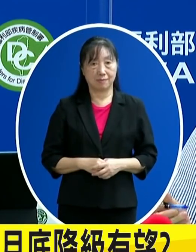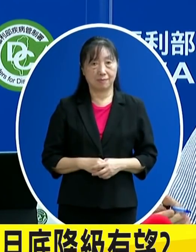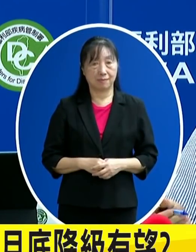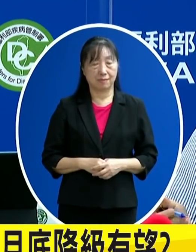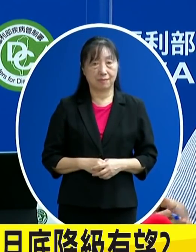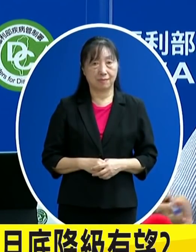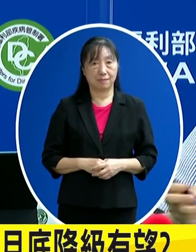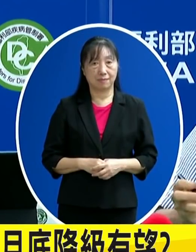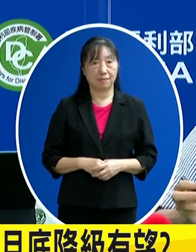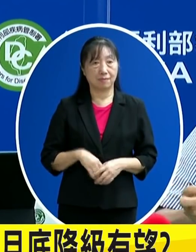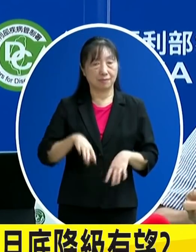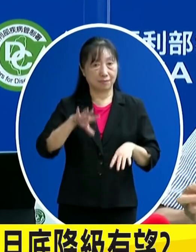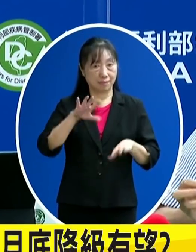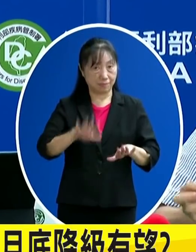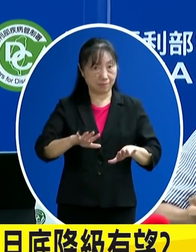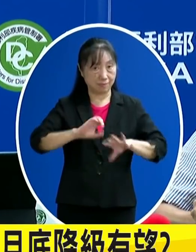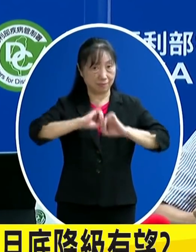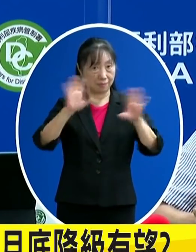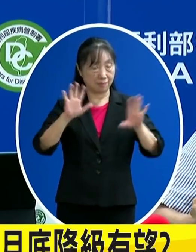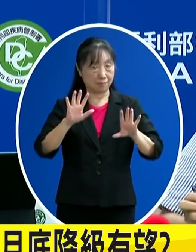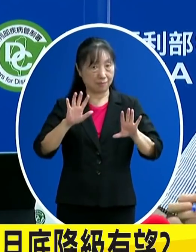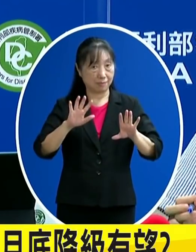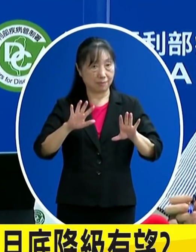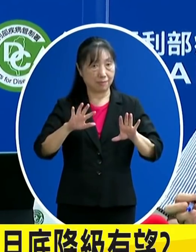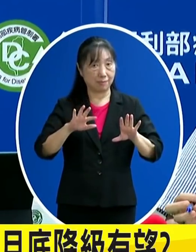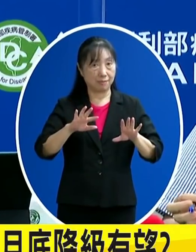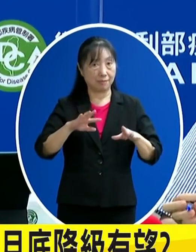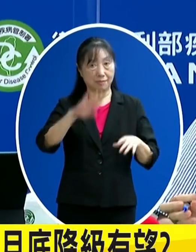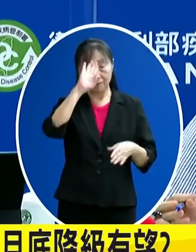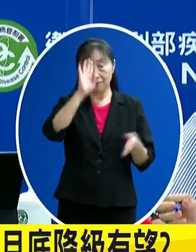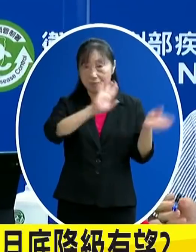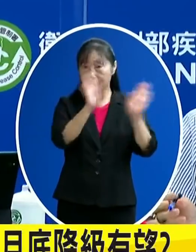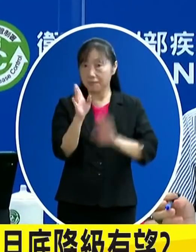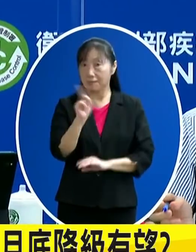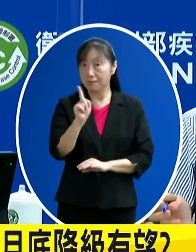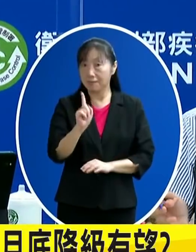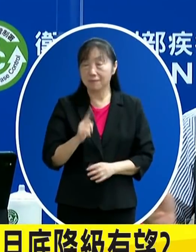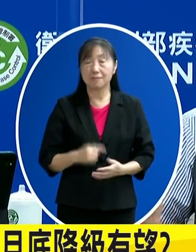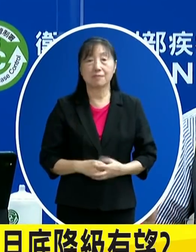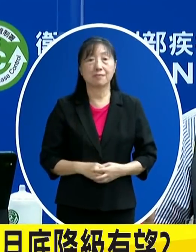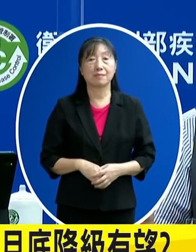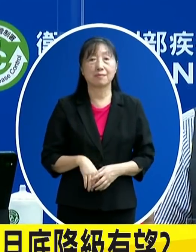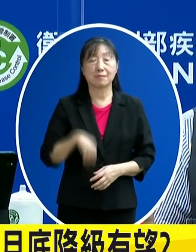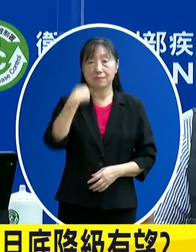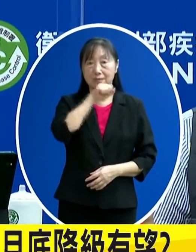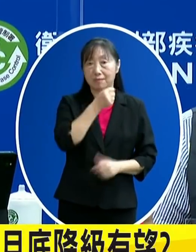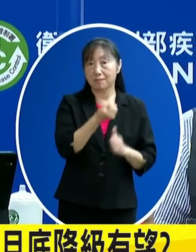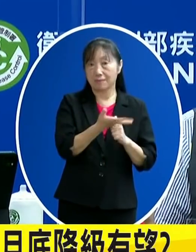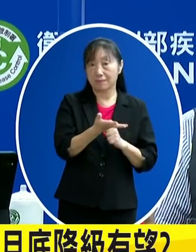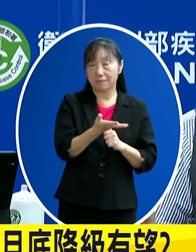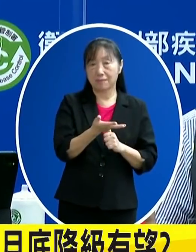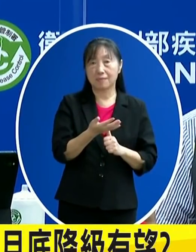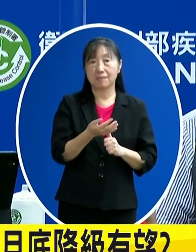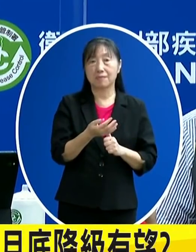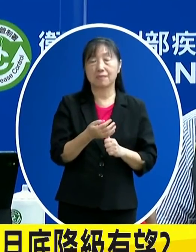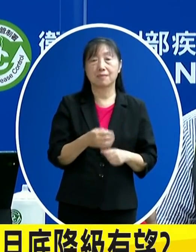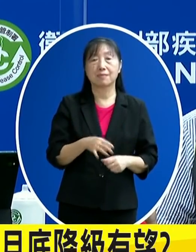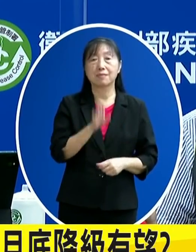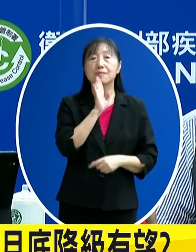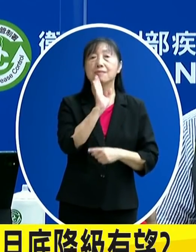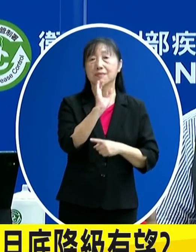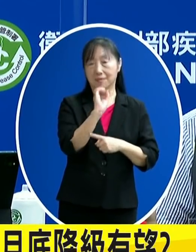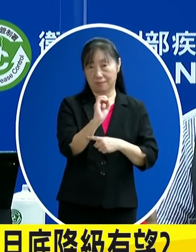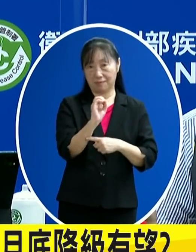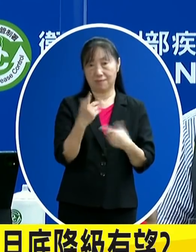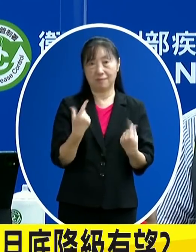先跟大家公布一下今天有关于疫情的状况。那今天本土依然是这个零